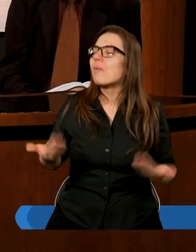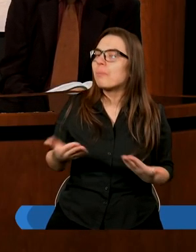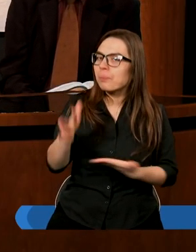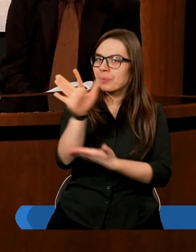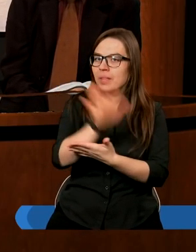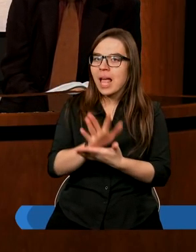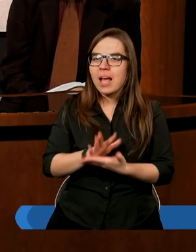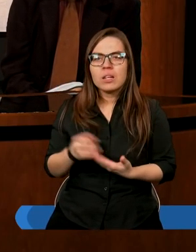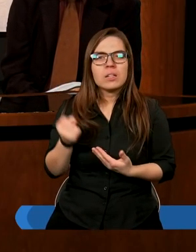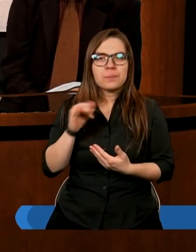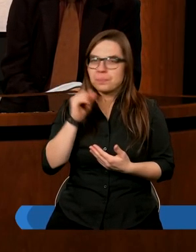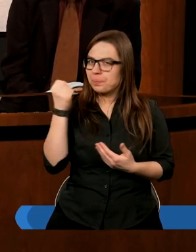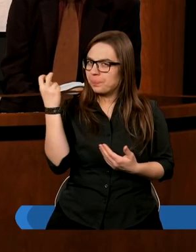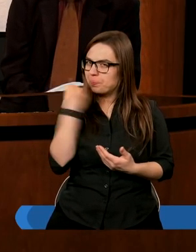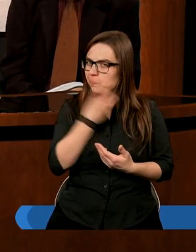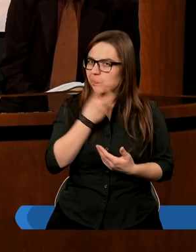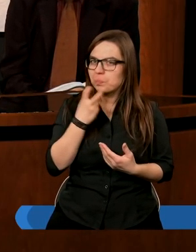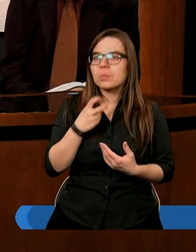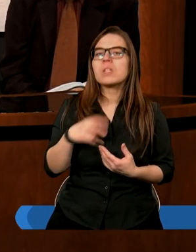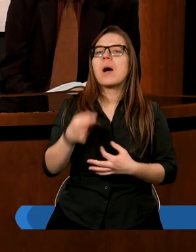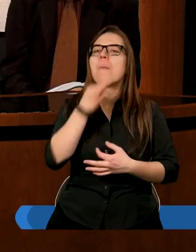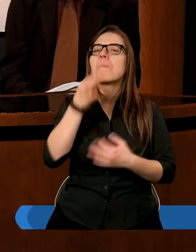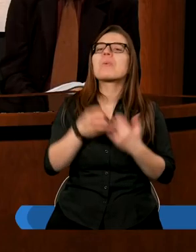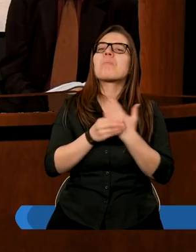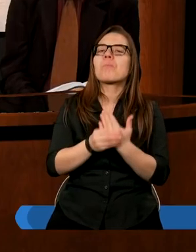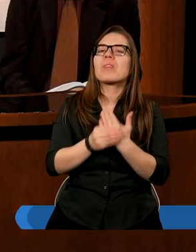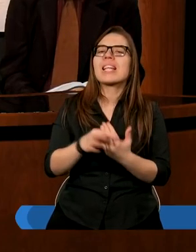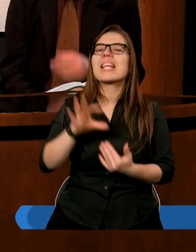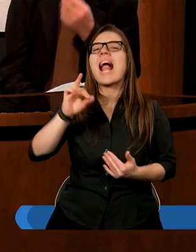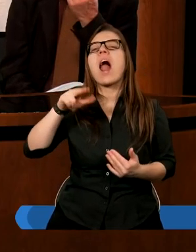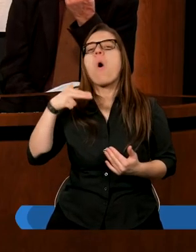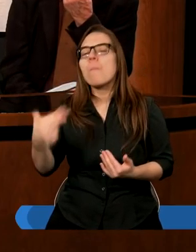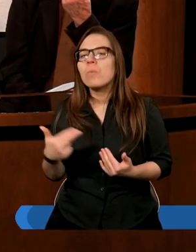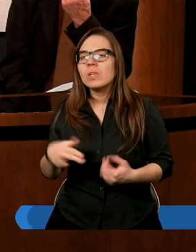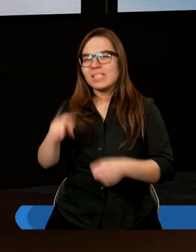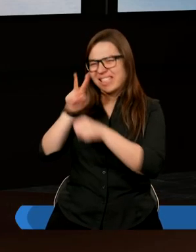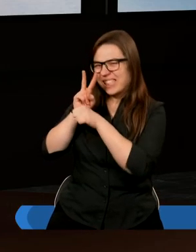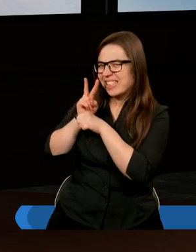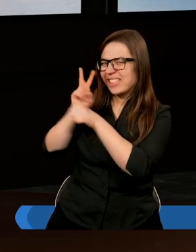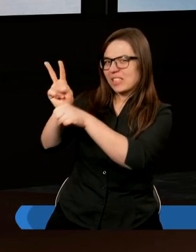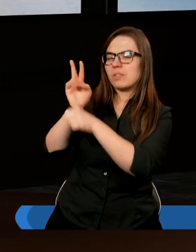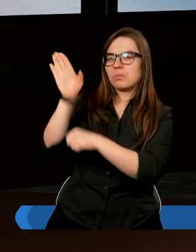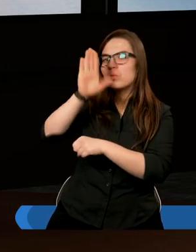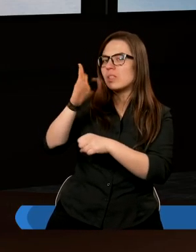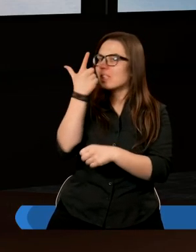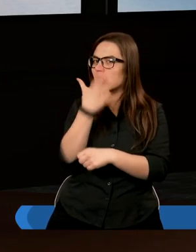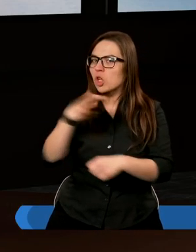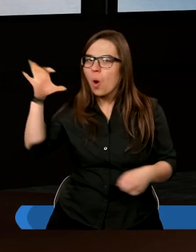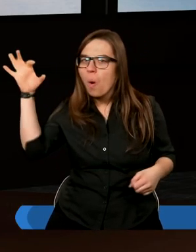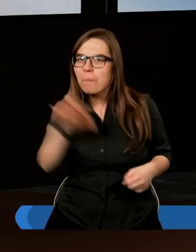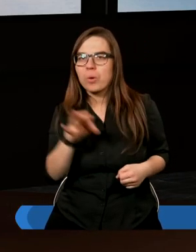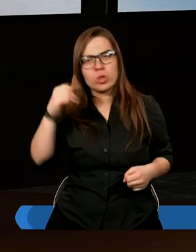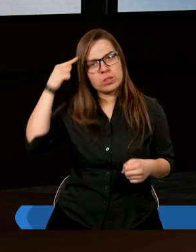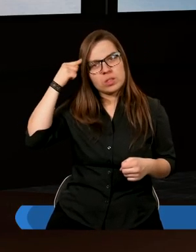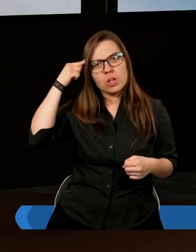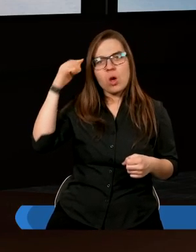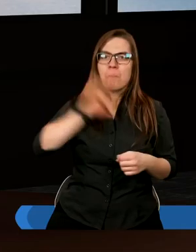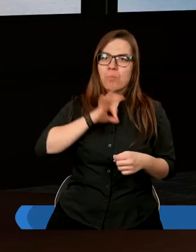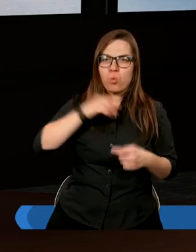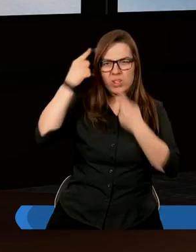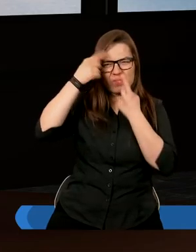z przypowieści Salomona Zaufaj Panu z całego swojego serca i nie polegaj na własnym